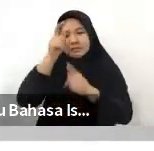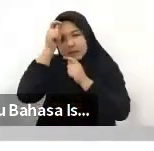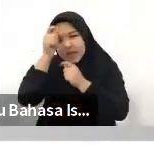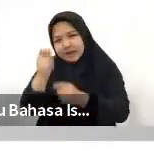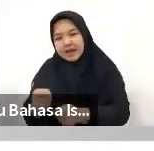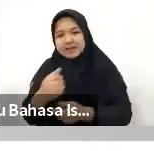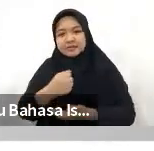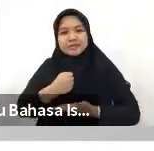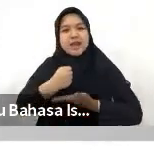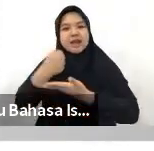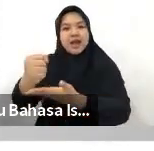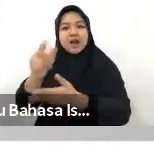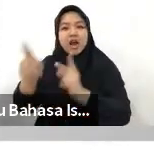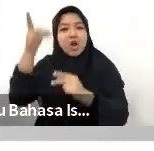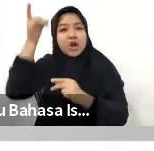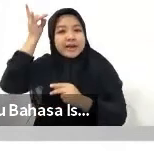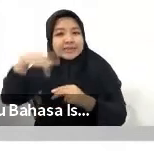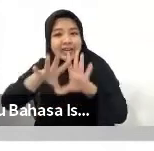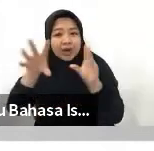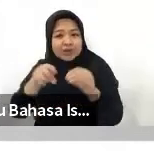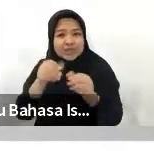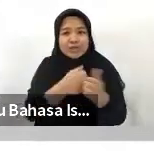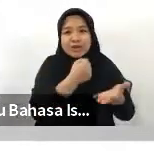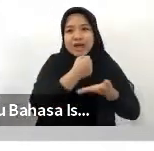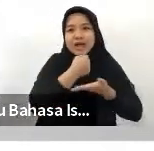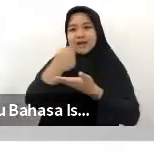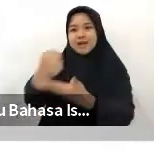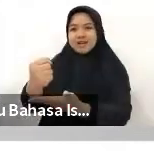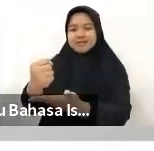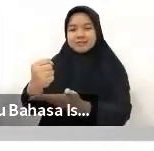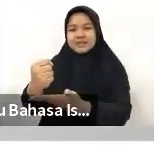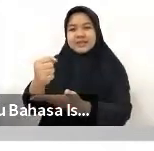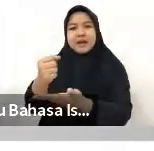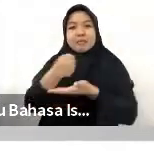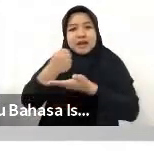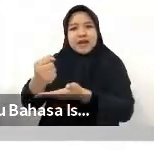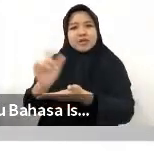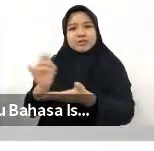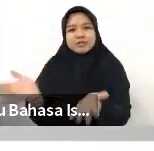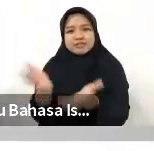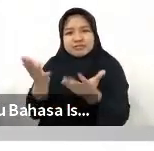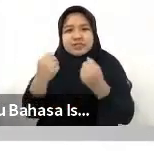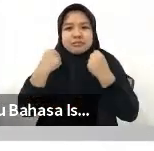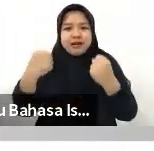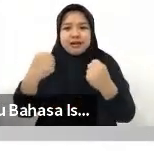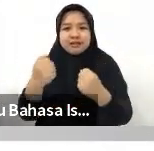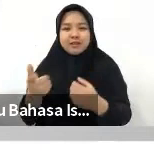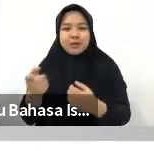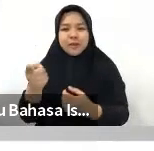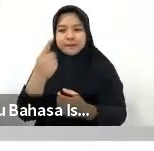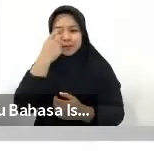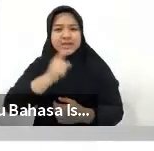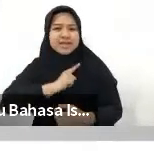kepada desa yang telah menjadi inklusif. Dengan penghargaan ini akan memberikan semangat, memberikan kepercayaan diri